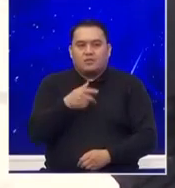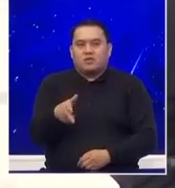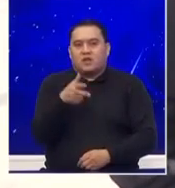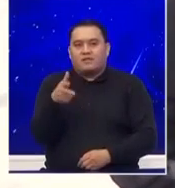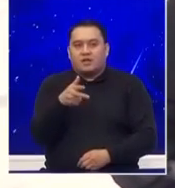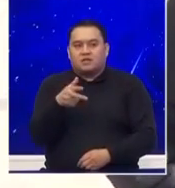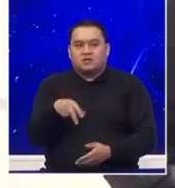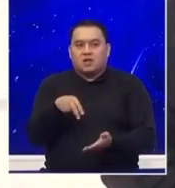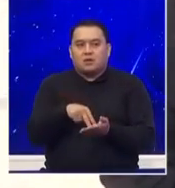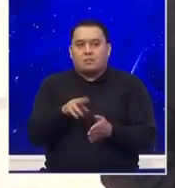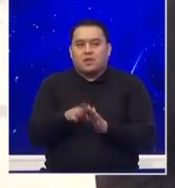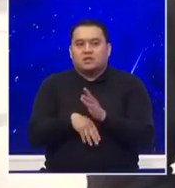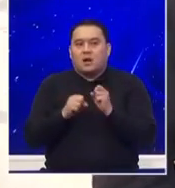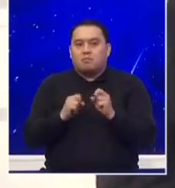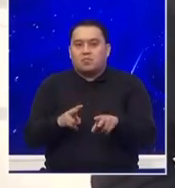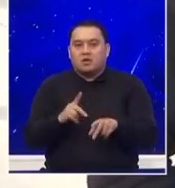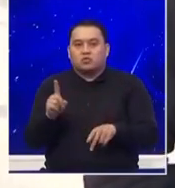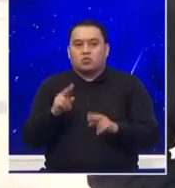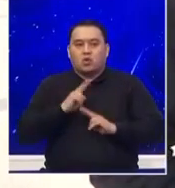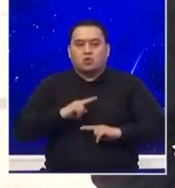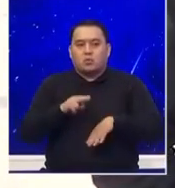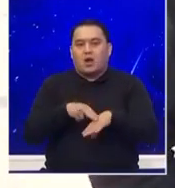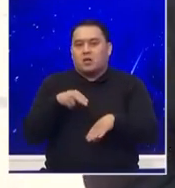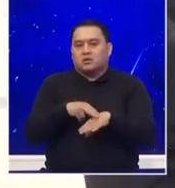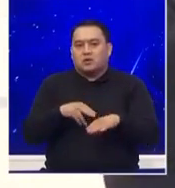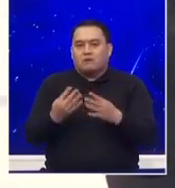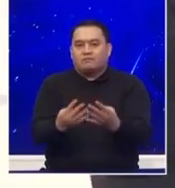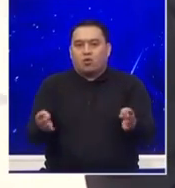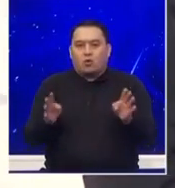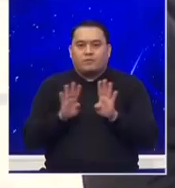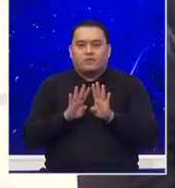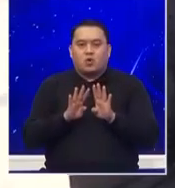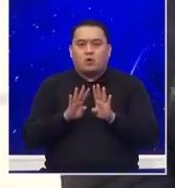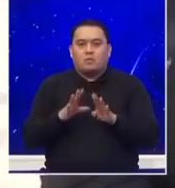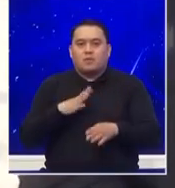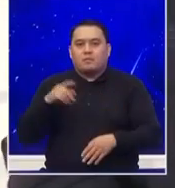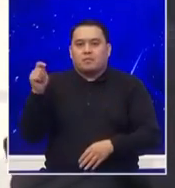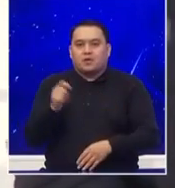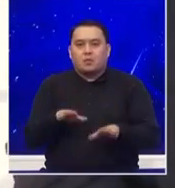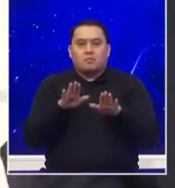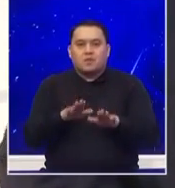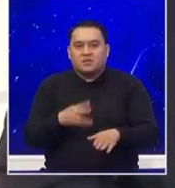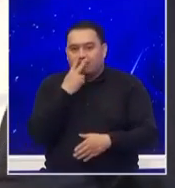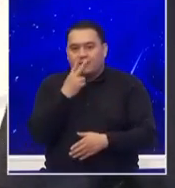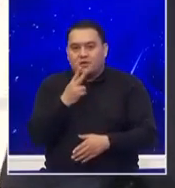телефон. Стояли мы на безопасном расстоянии, так как сотрудники полиции оцепили территорию. Когда мы прибыли на место, мы